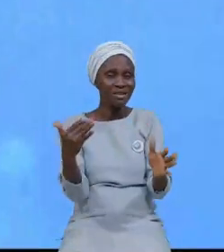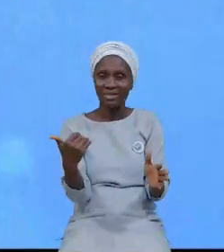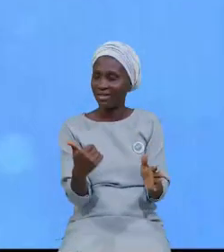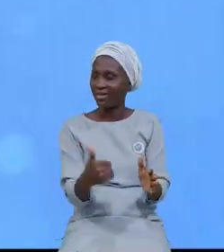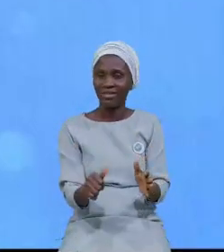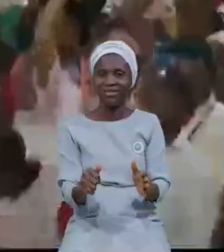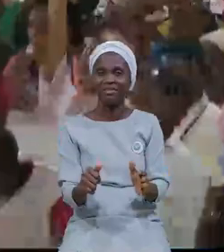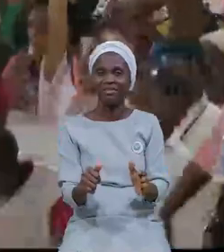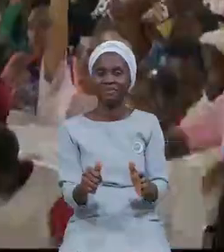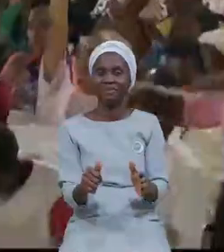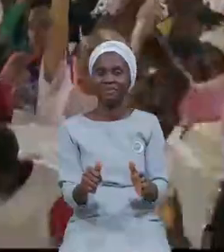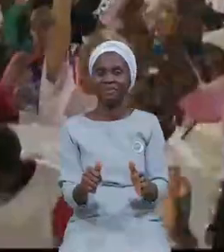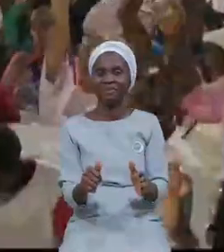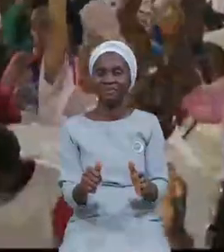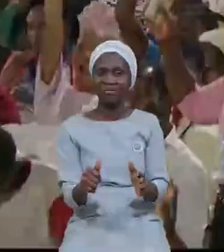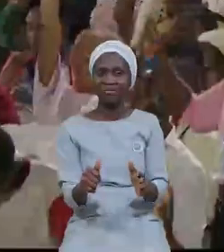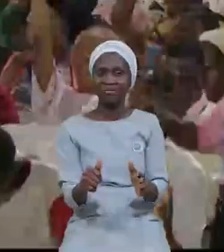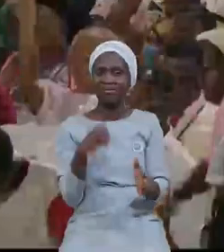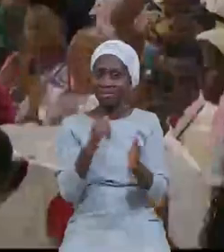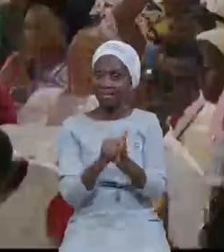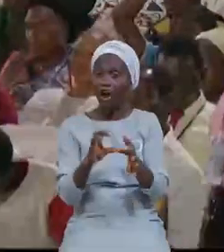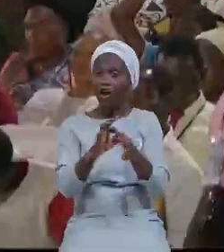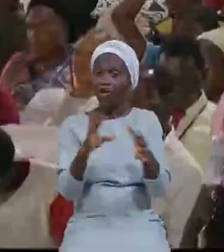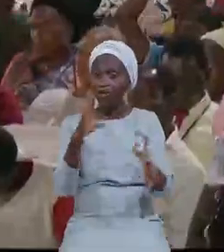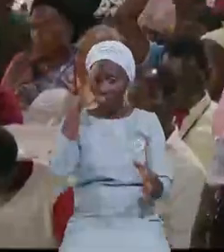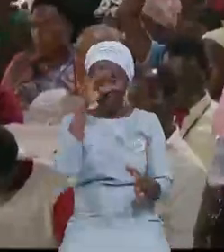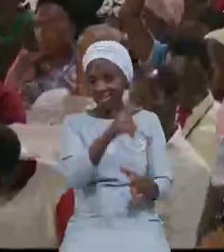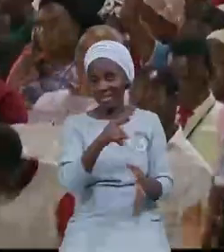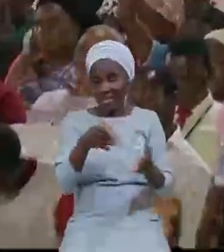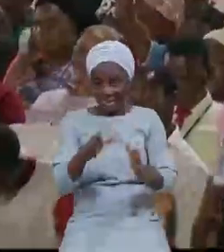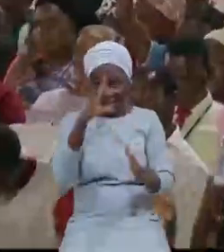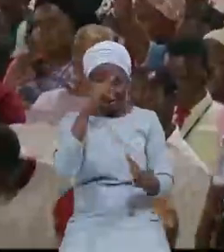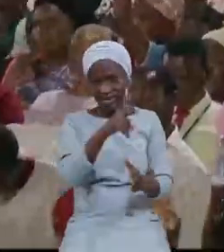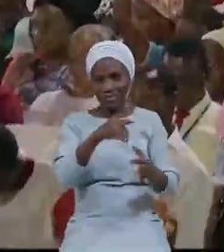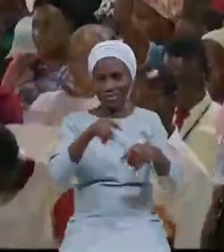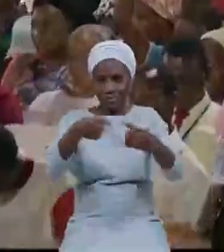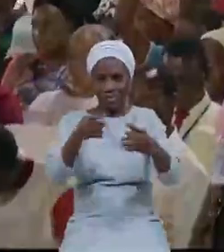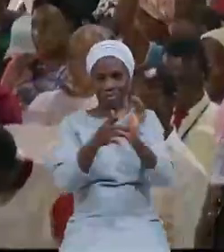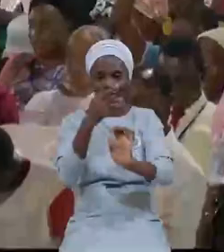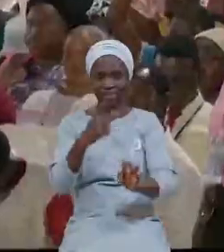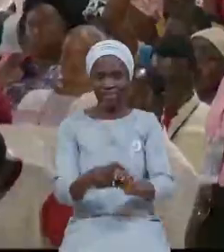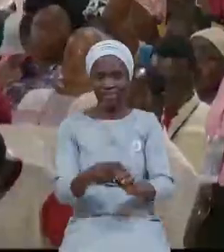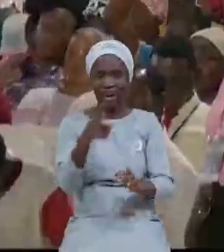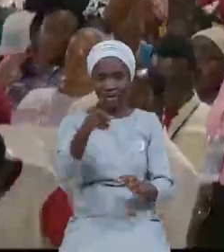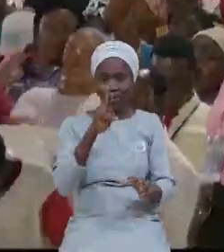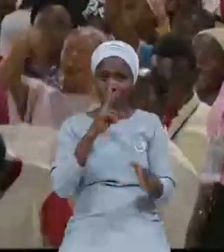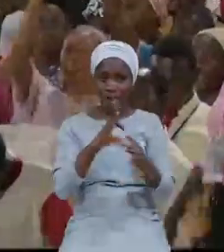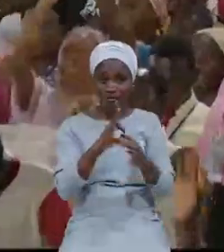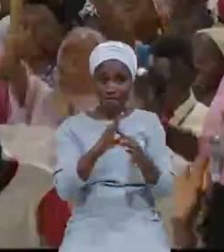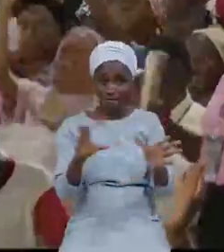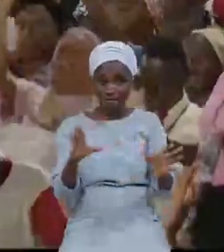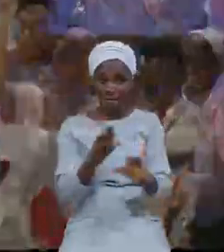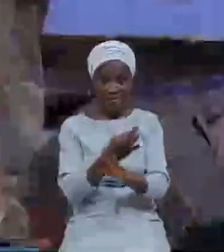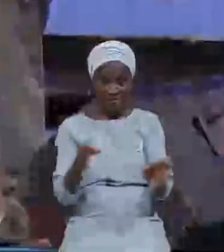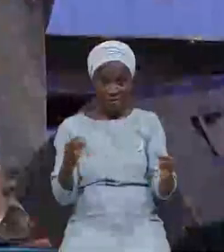exception déliez-le et laissez-le aller tu es libre ce soir j'ai dit tu es libre